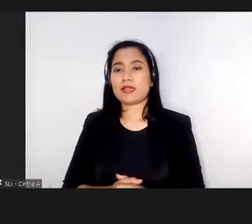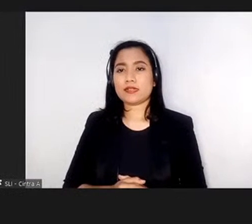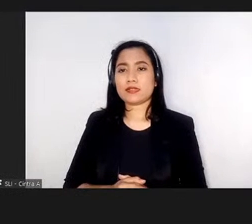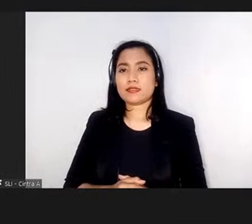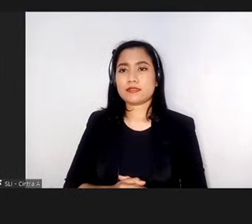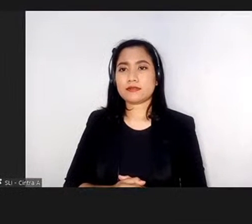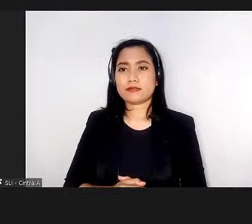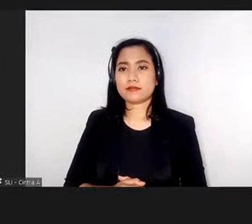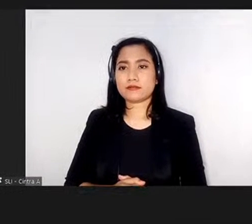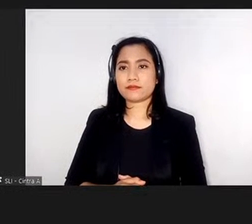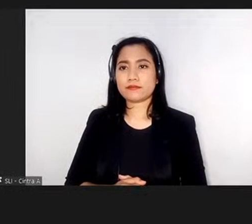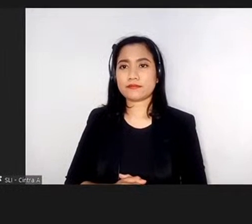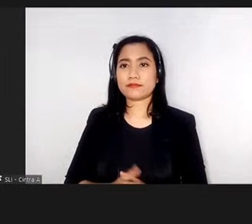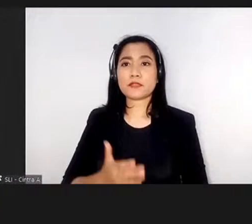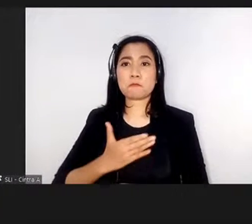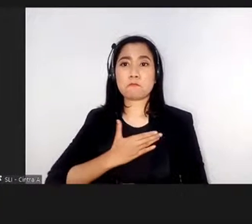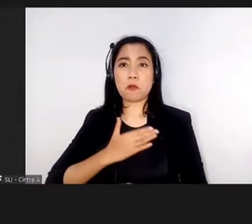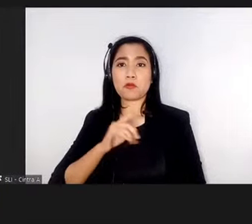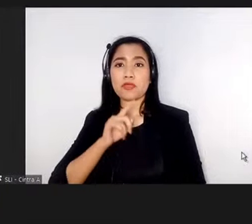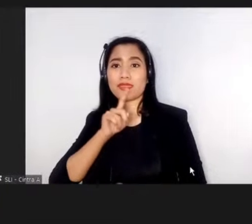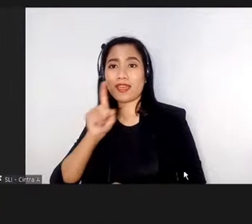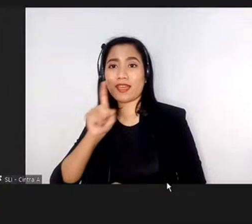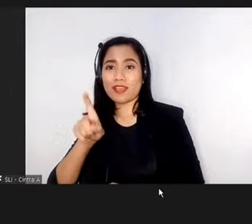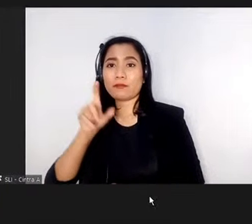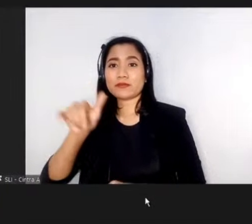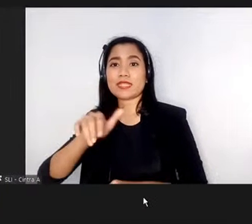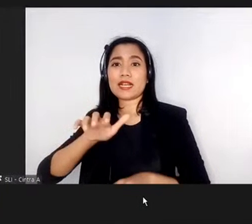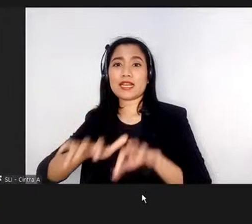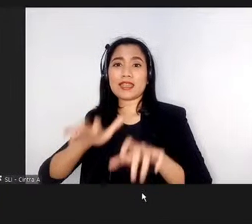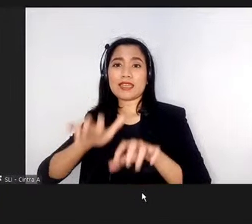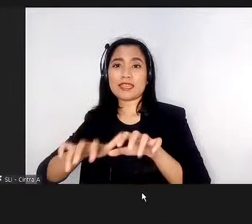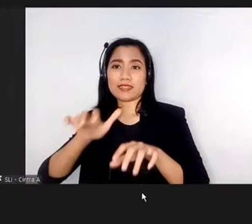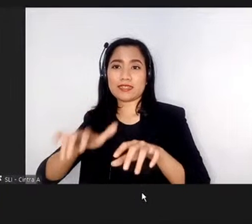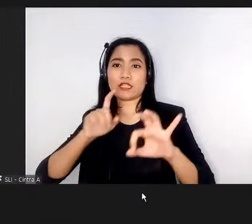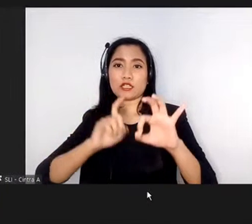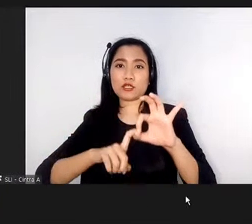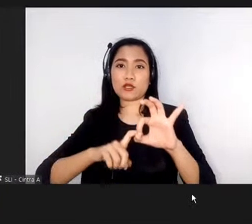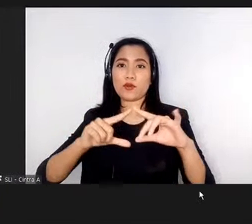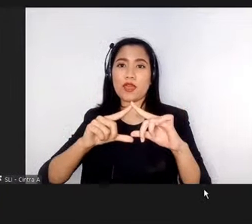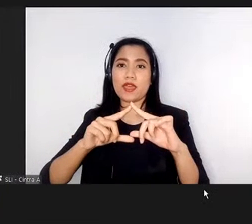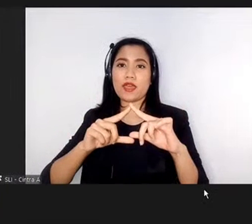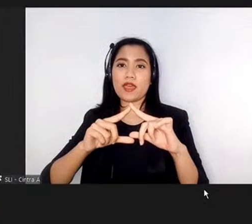qtanya bisa ditikol Diah